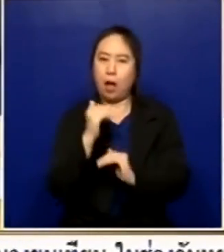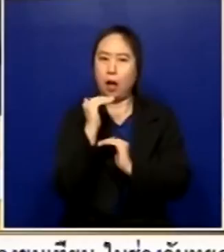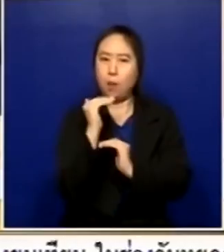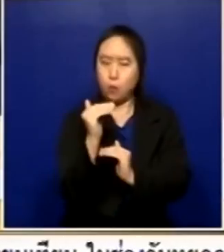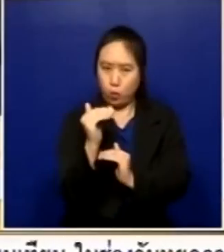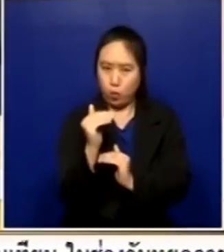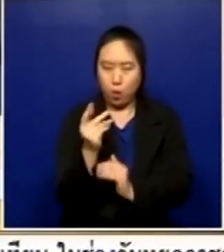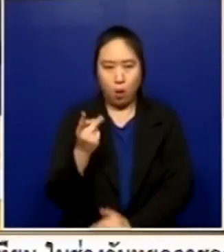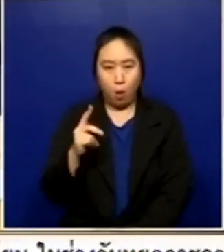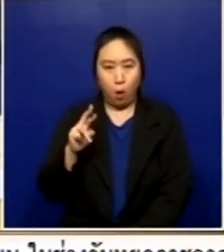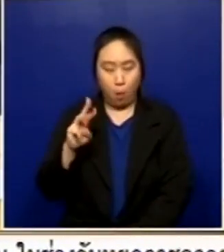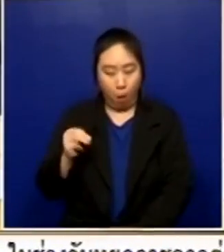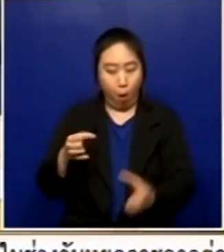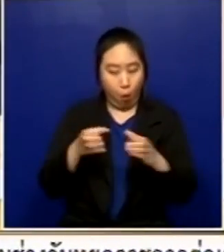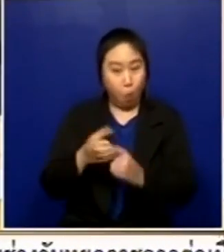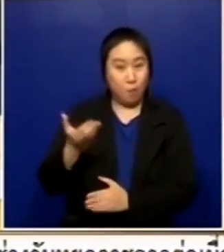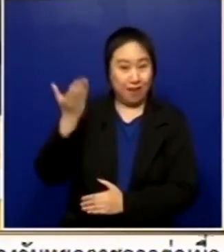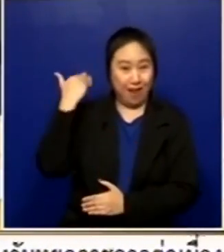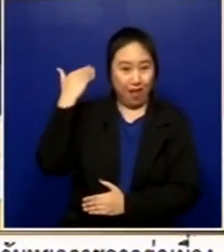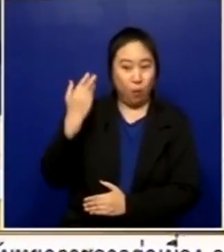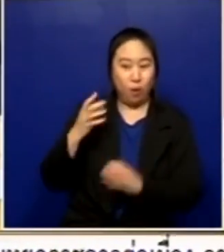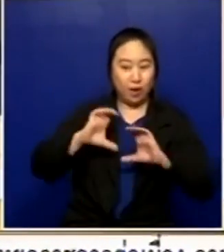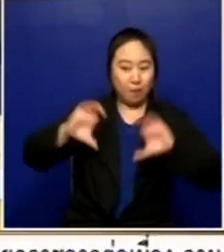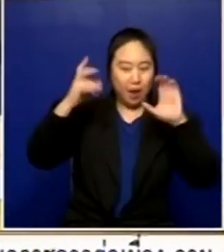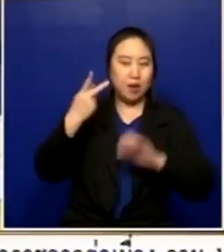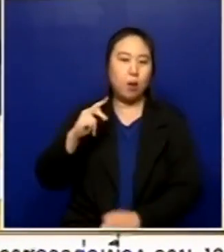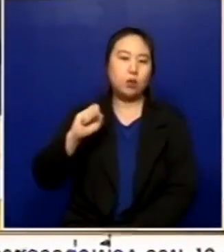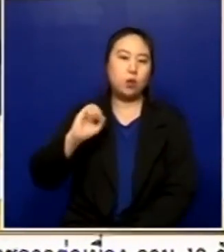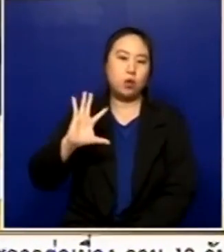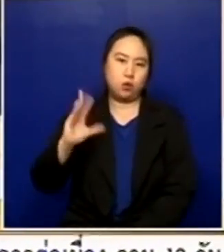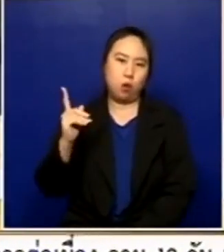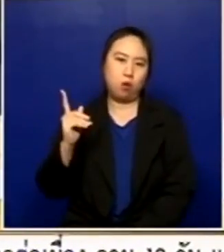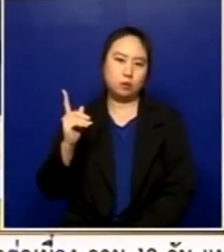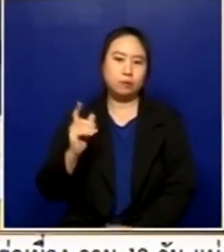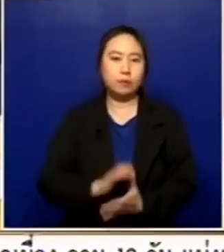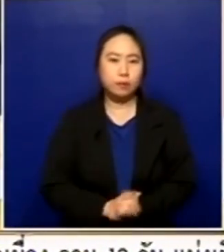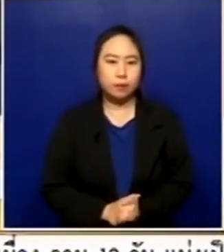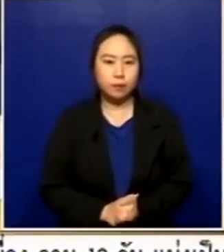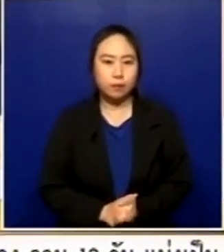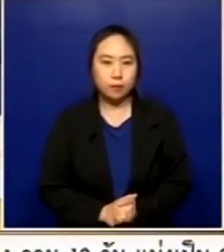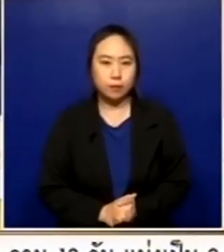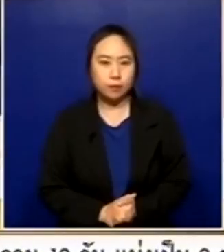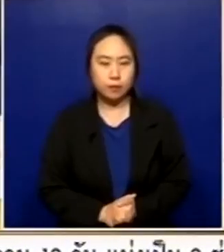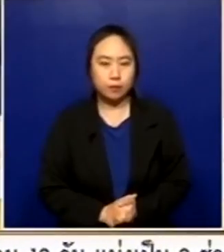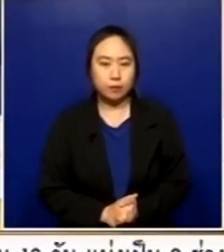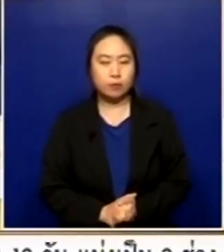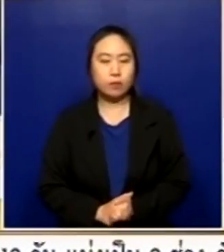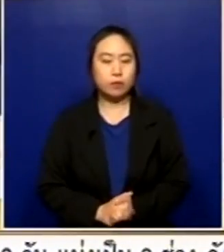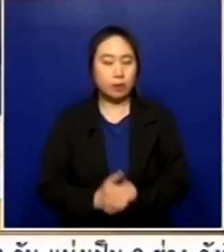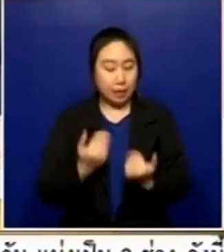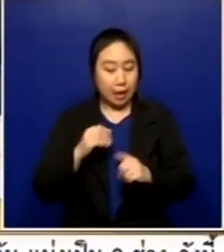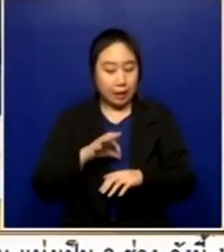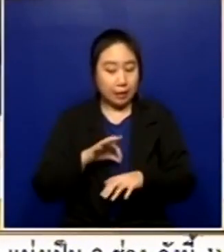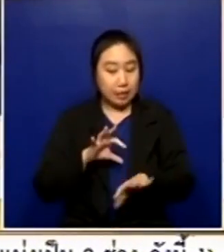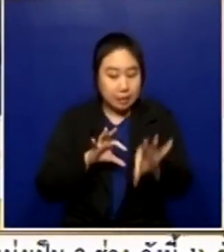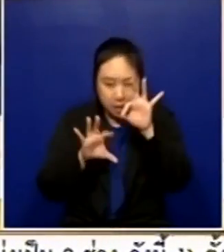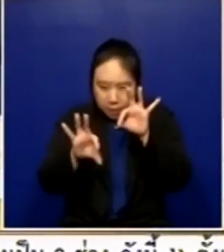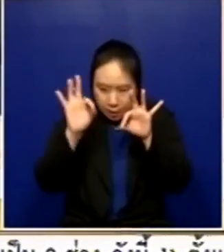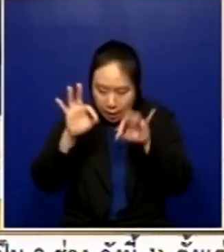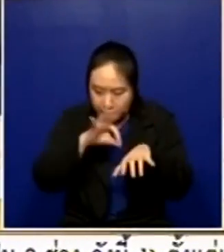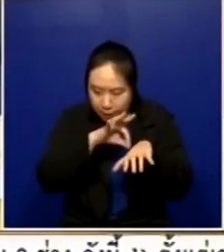ในคณะรัฐมนตรีชุดที่แล้วคือภายใต้รัฐบาลคสชนะครับจากการแต่งตั้งมา